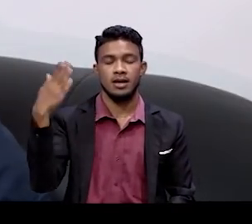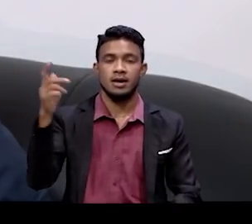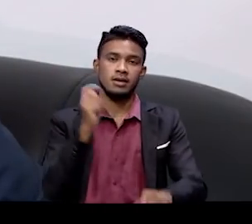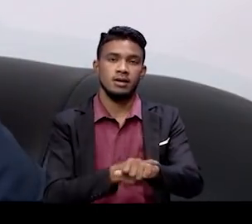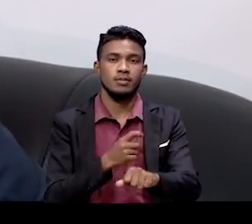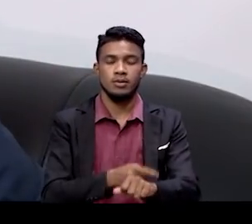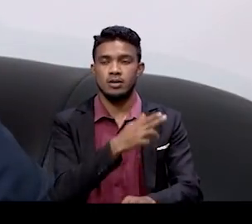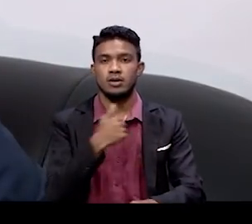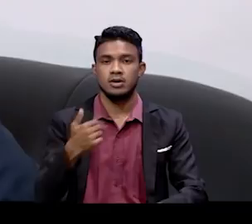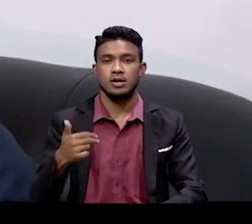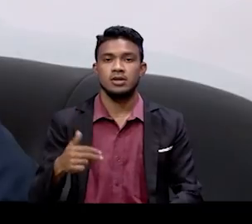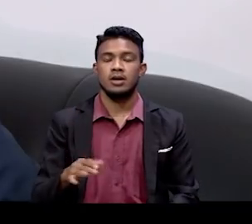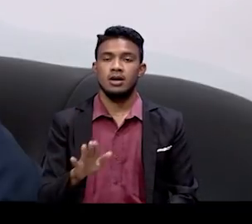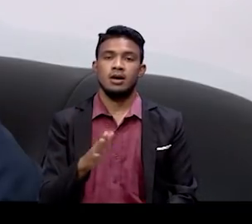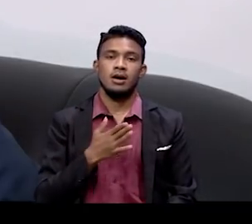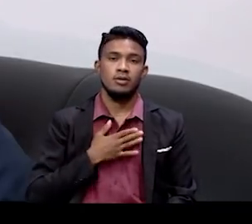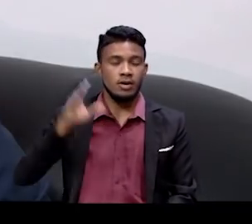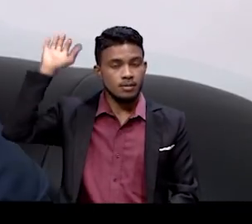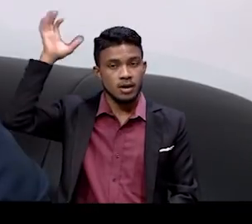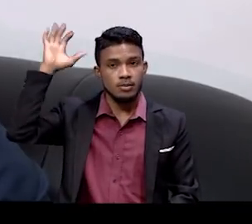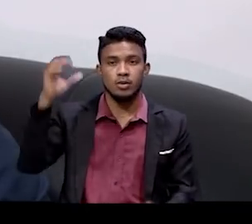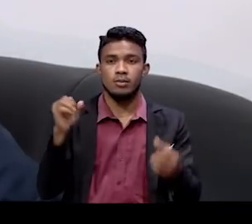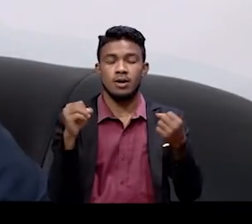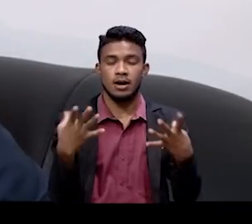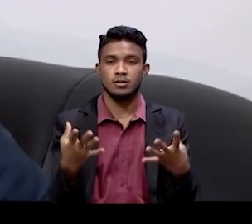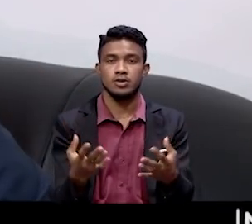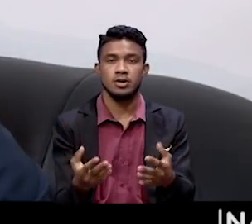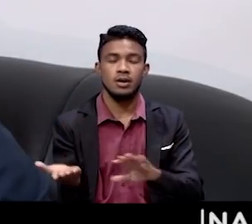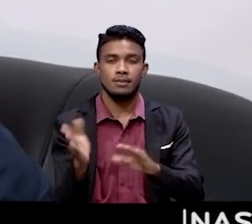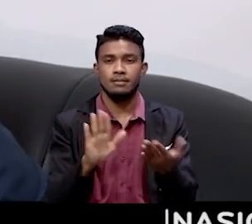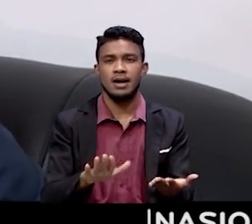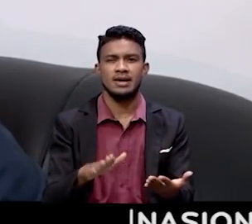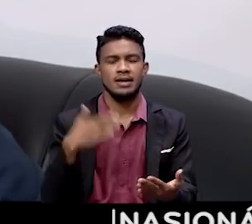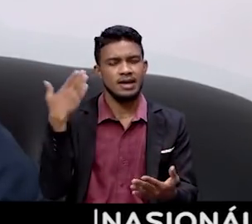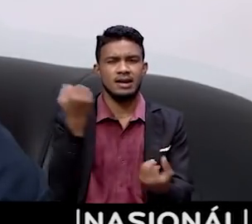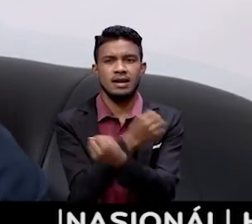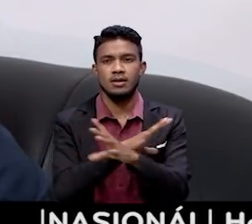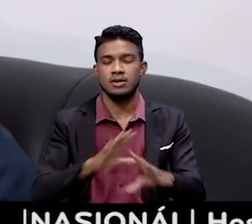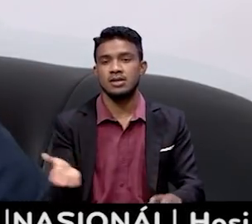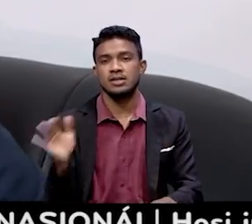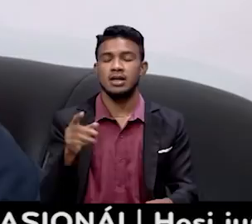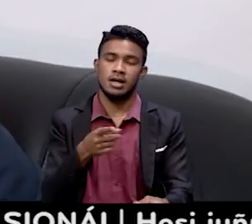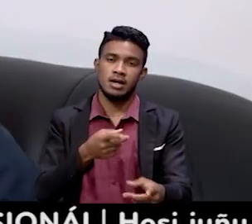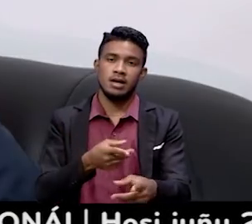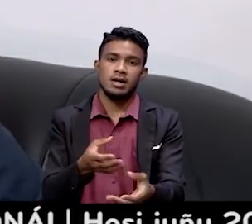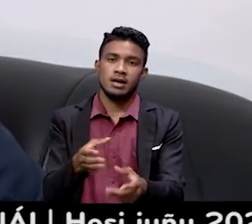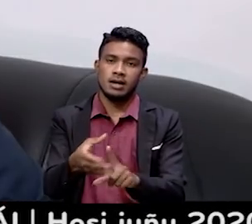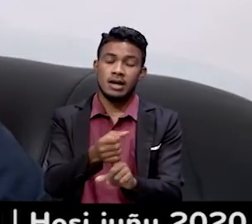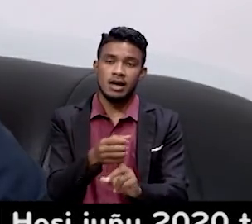nia primu lubukida mos mate lakon deit. Sira kar kila toto mak mate.